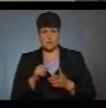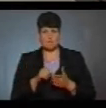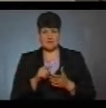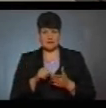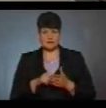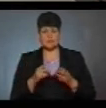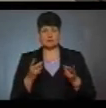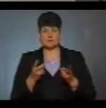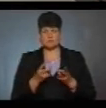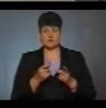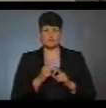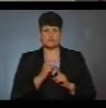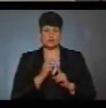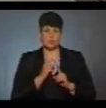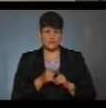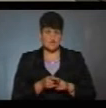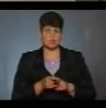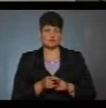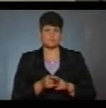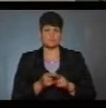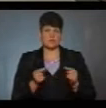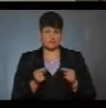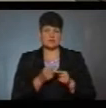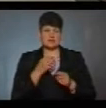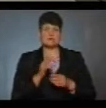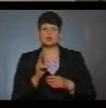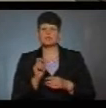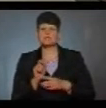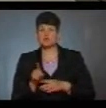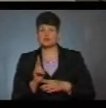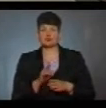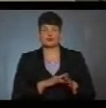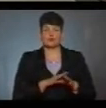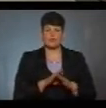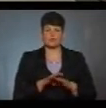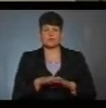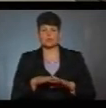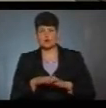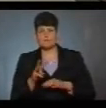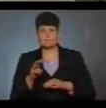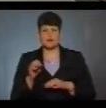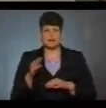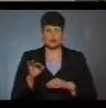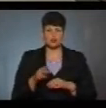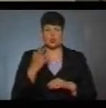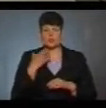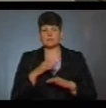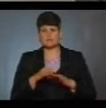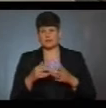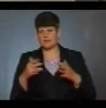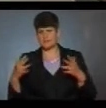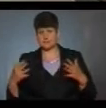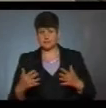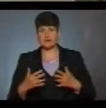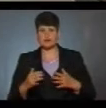потрібно, відповідно, сказати, хто є замовником, хто є виконавцем, яка аудиторія, метод, коли проводився і так далі. Так, тобто